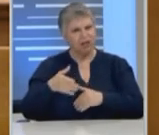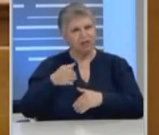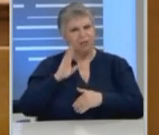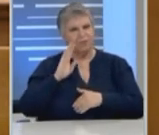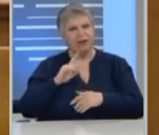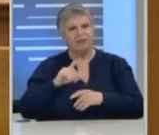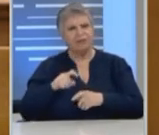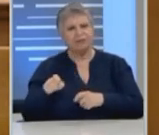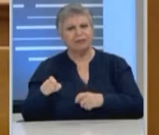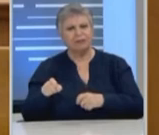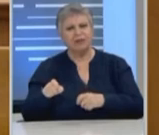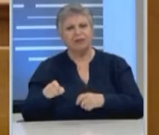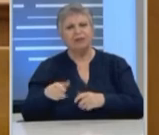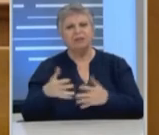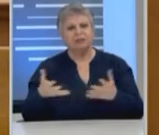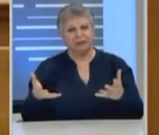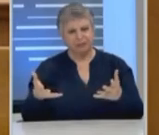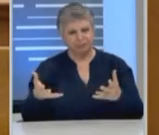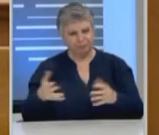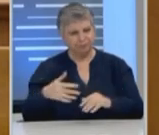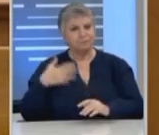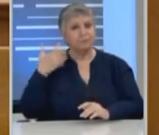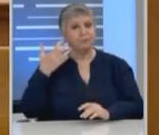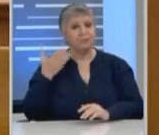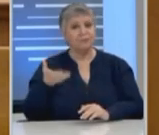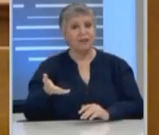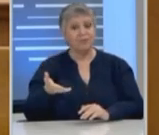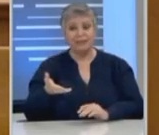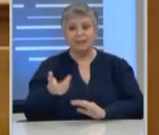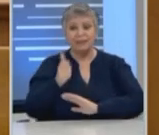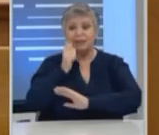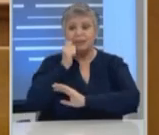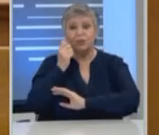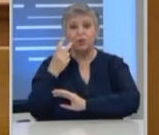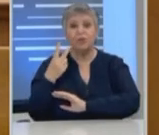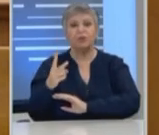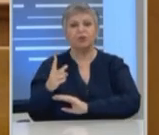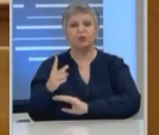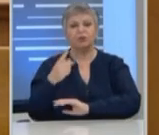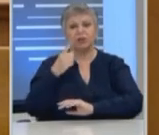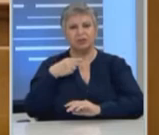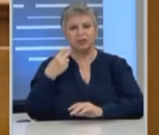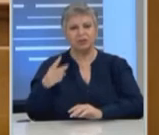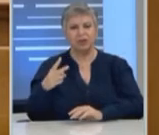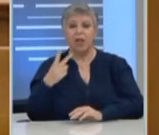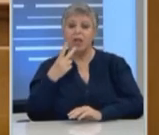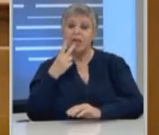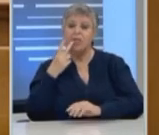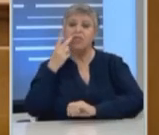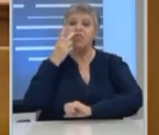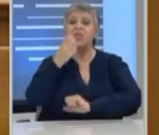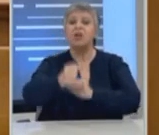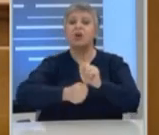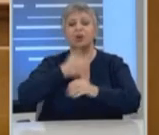Φανταστείτε μόνο, κύριε Μητσοτάκη, φανταστείτε τον εαυτό σας σε 2 χρόνια από σήμερα, το